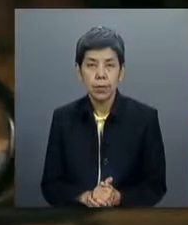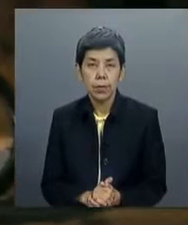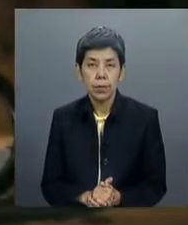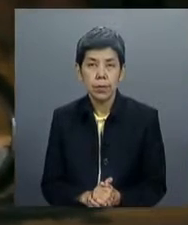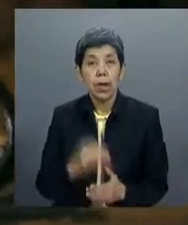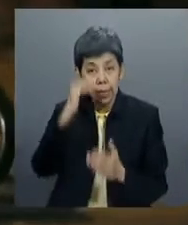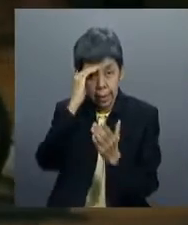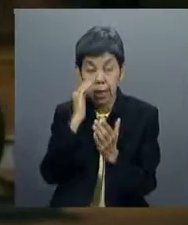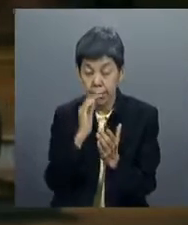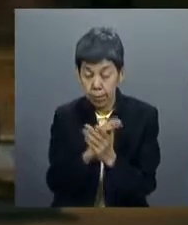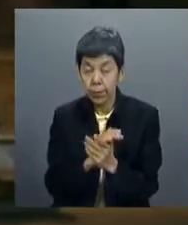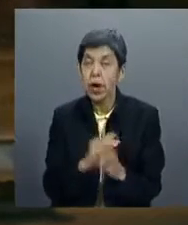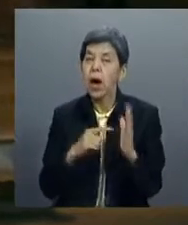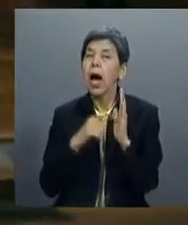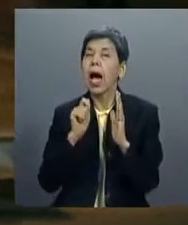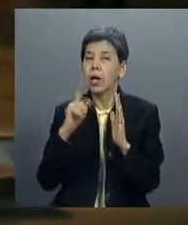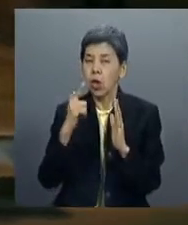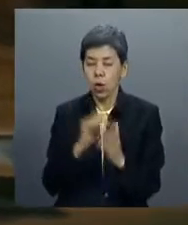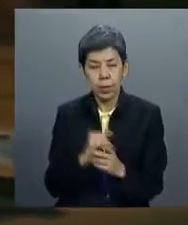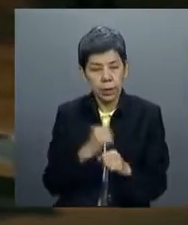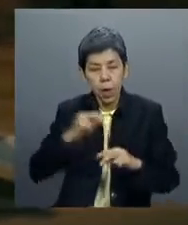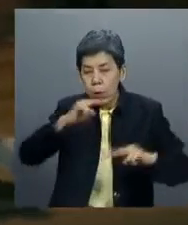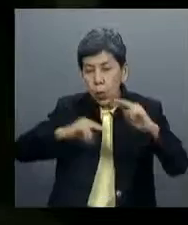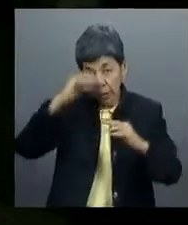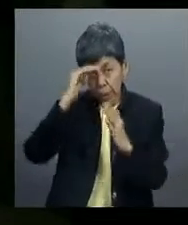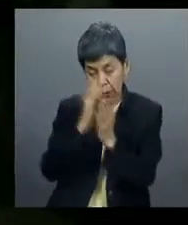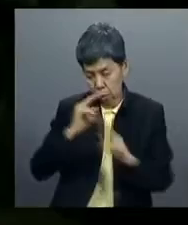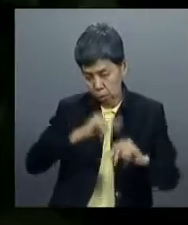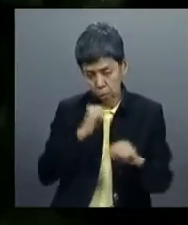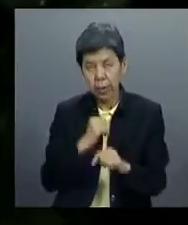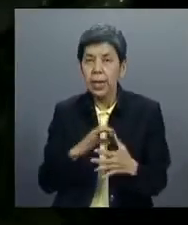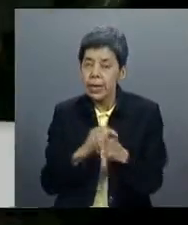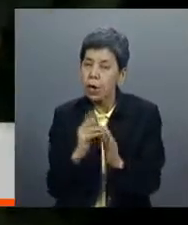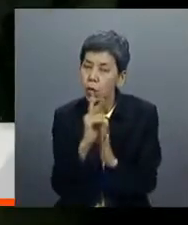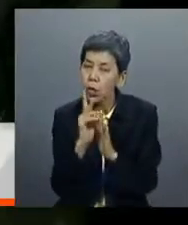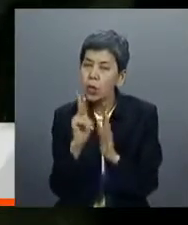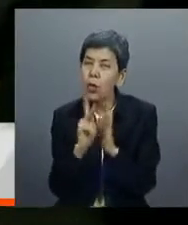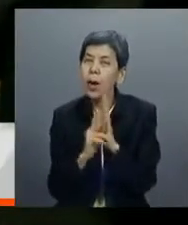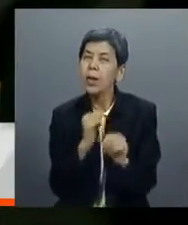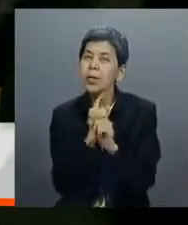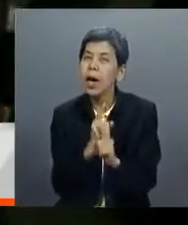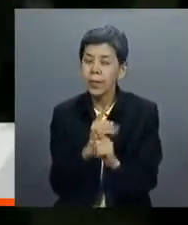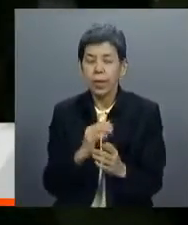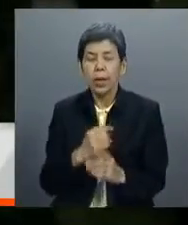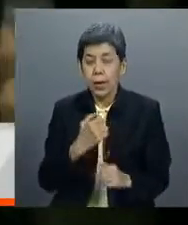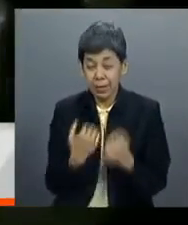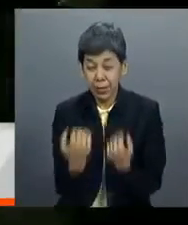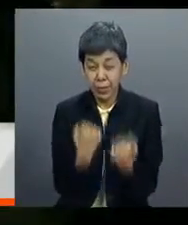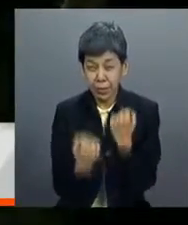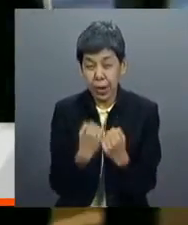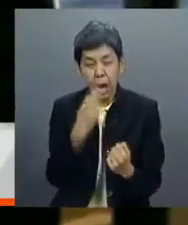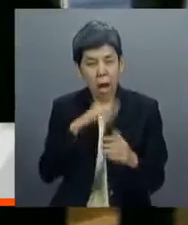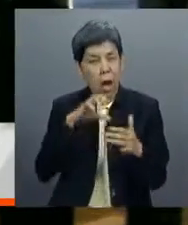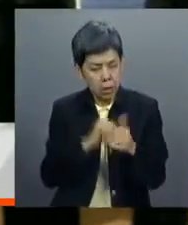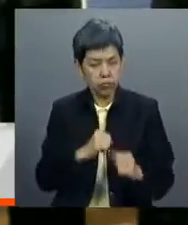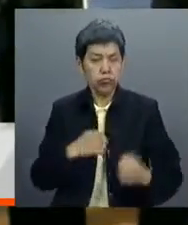ตำรวจภูธรวิเศษชัยชาญจังหวัดอ่างทองตั้งจุดตรวจกวดขันวินัยจราจรบริเวณ4แยกไฟแดงวิเศษชัยชาญโดยสามารถจับกุ